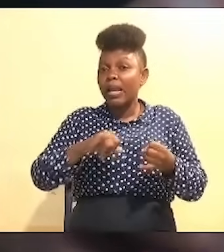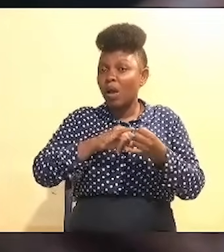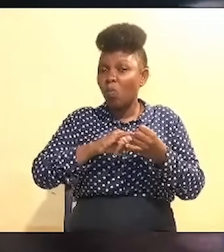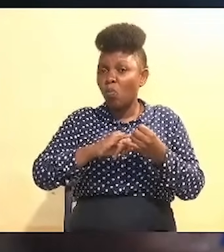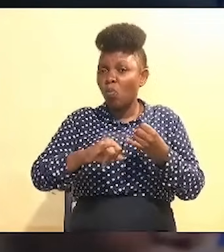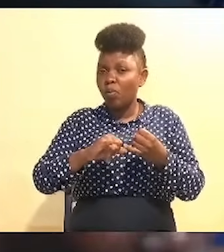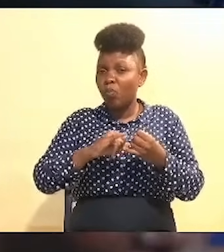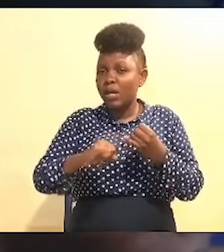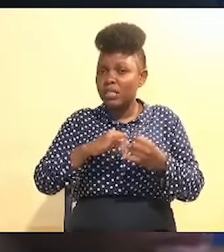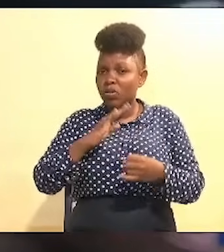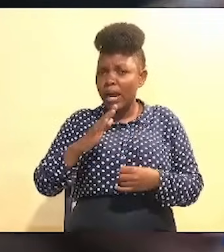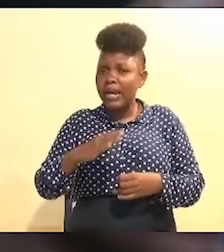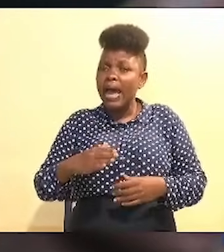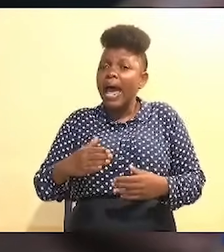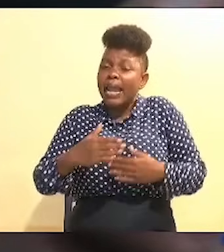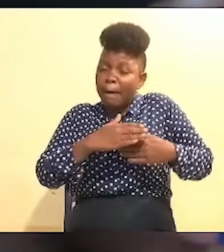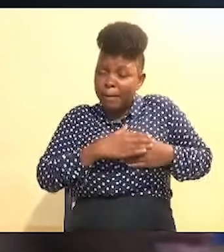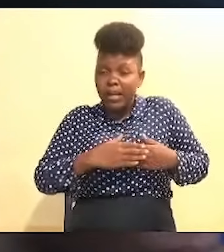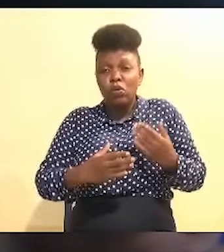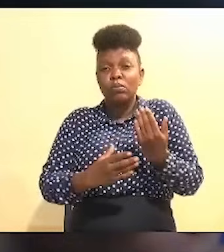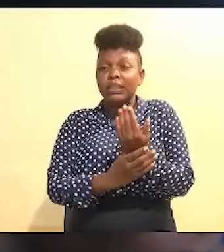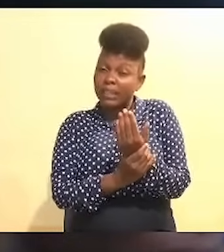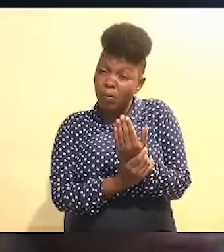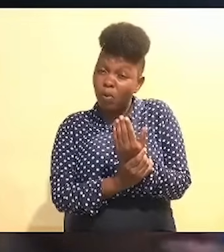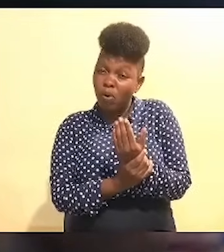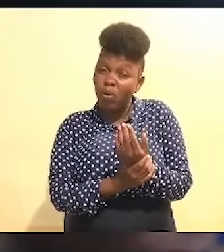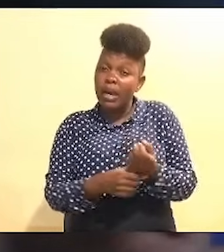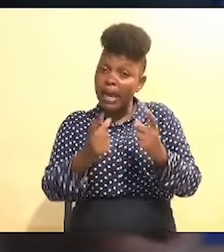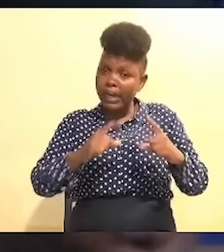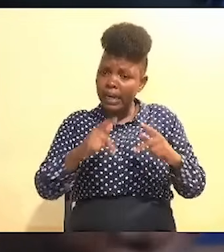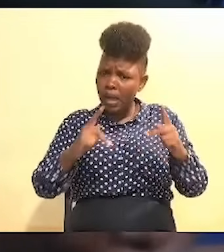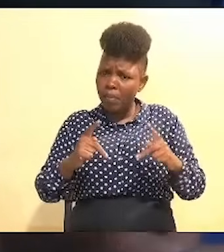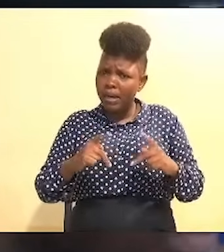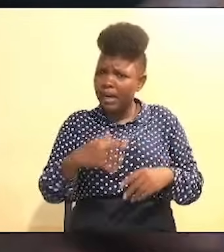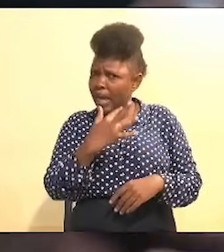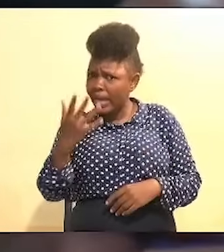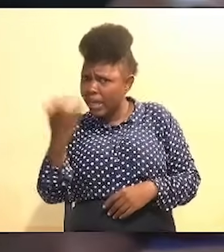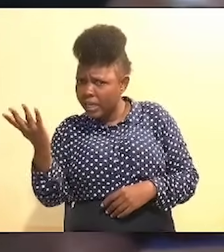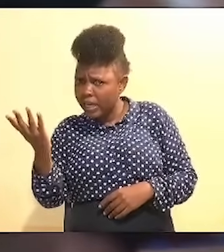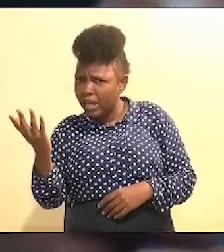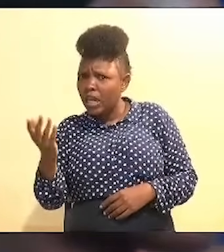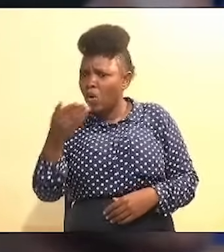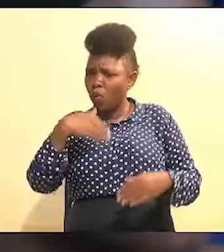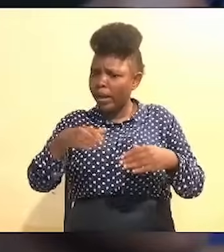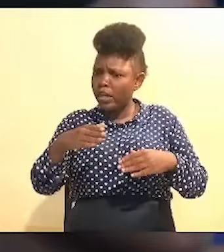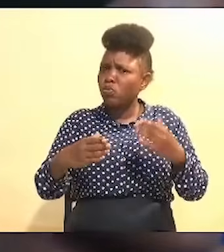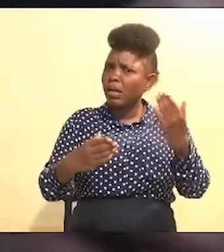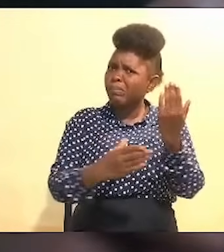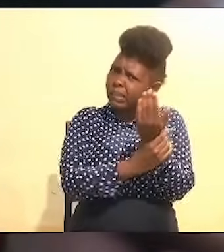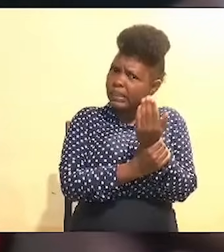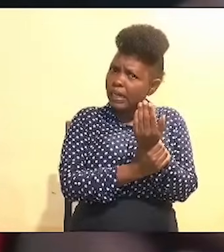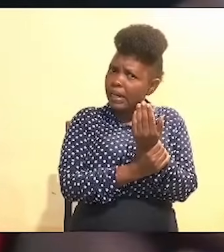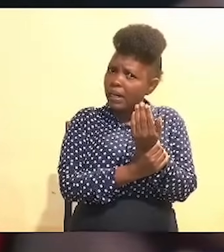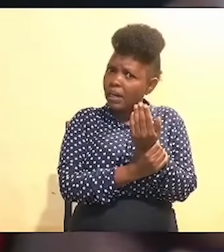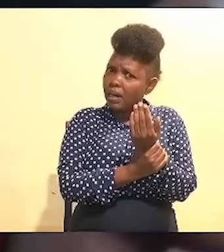kumshika mkono wake. Ila kama ni ile aina nyingine, unaweza ukashangaa tu ile unaenda tu unamshika.